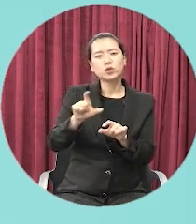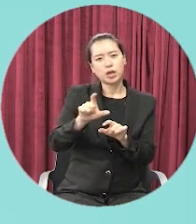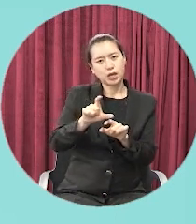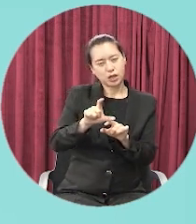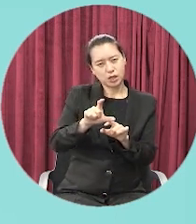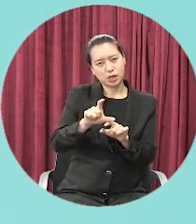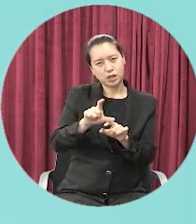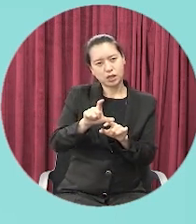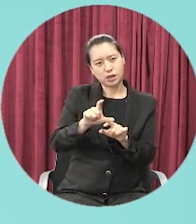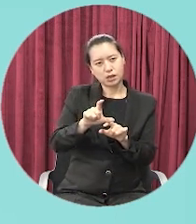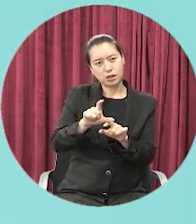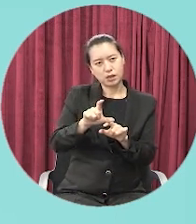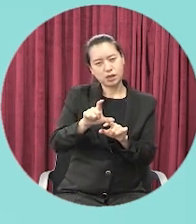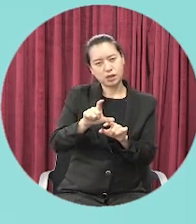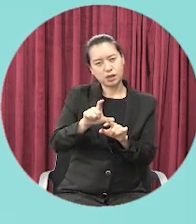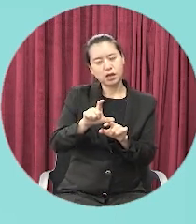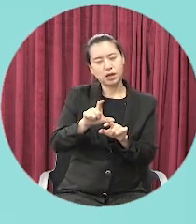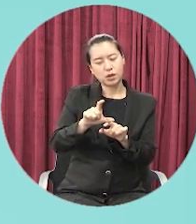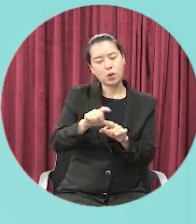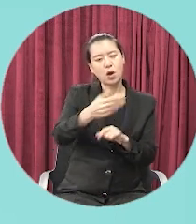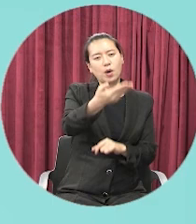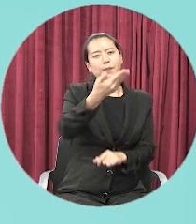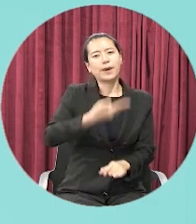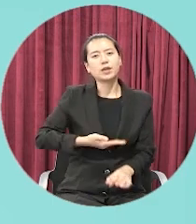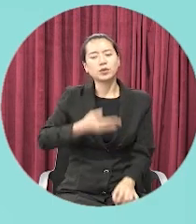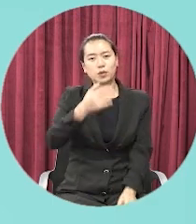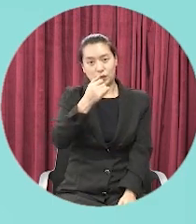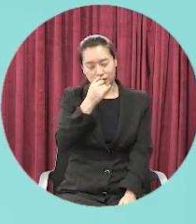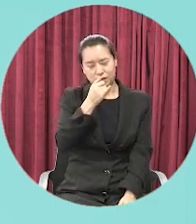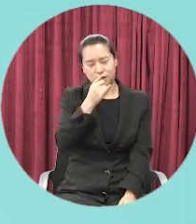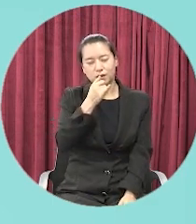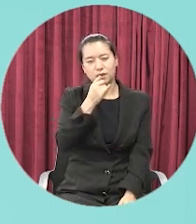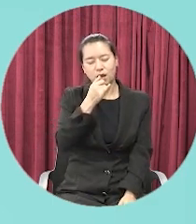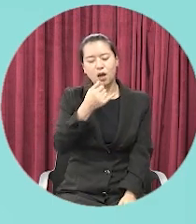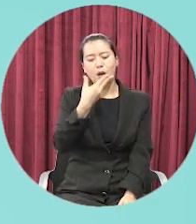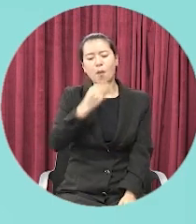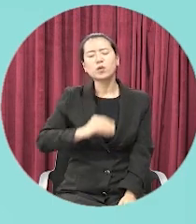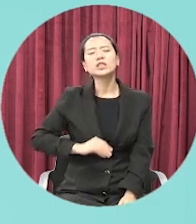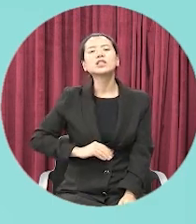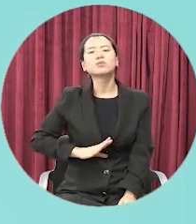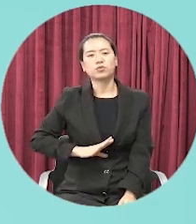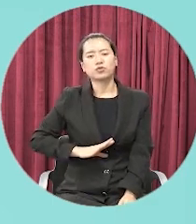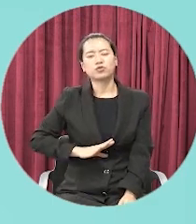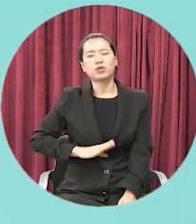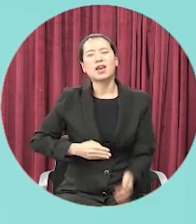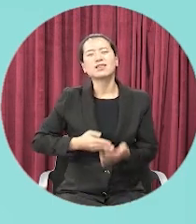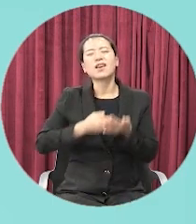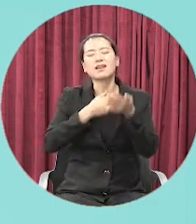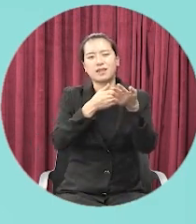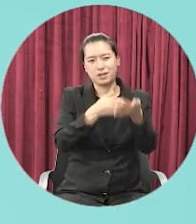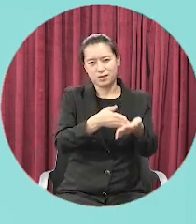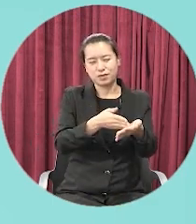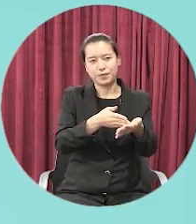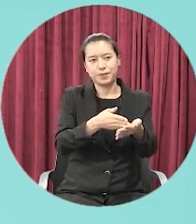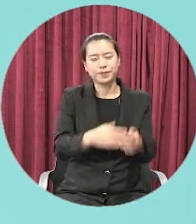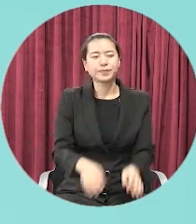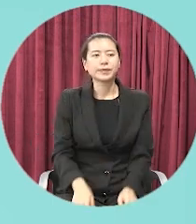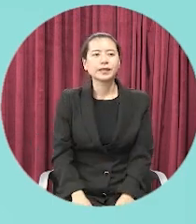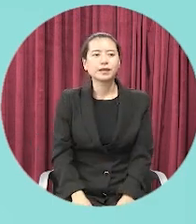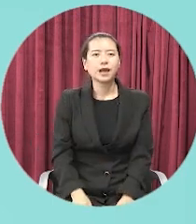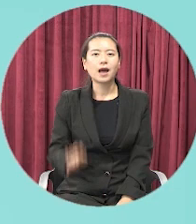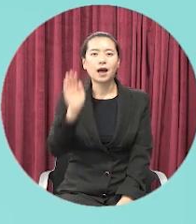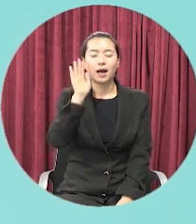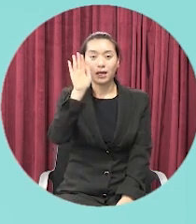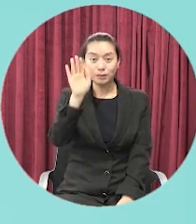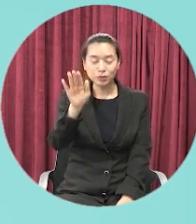마이크로 로봇 이틀도 모을 수 있기 때문에 이 그런 부분들을 중국집으로 얘기를 하려고 합니다 그래서 그런 부분들에 대한 것들이